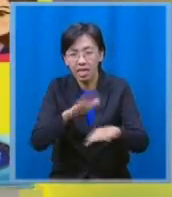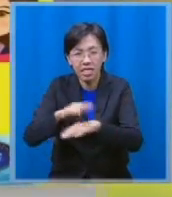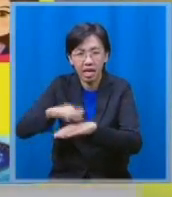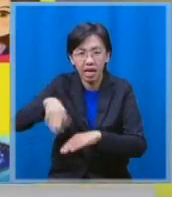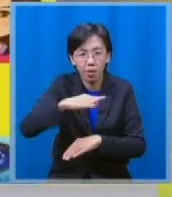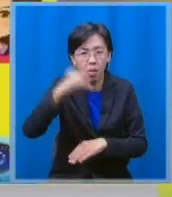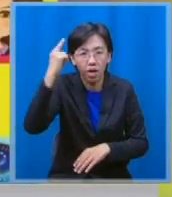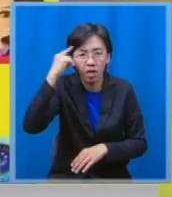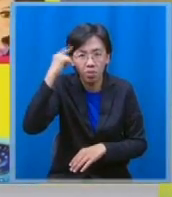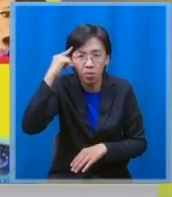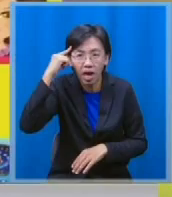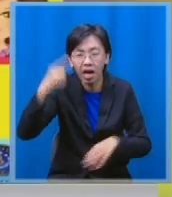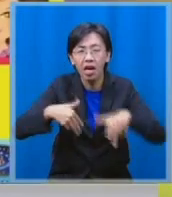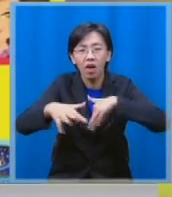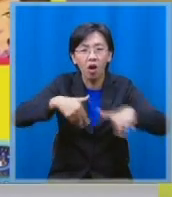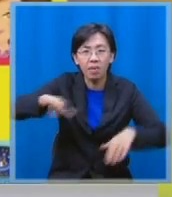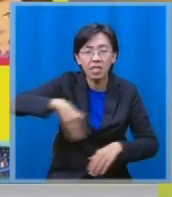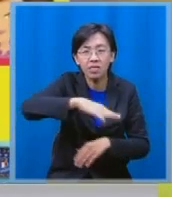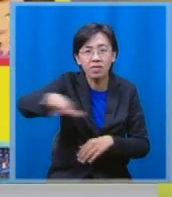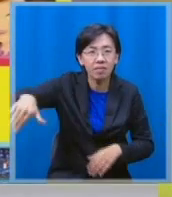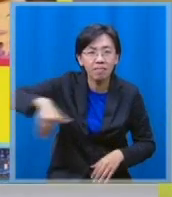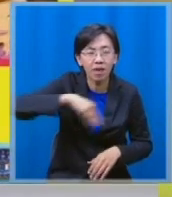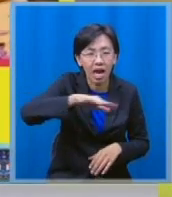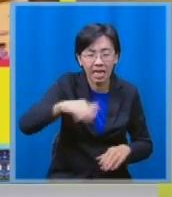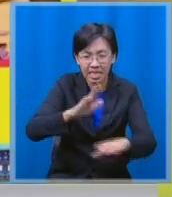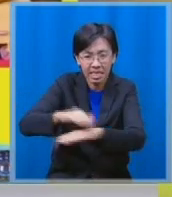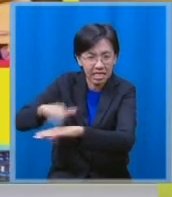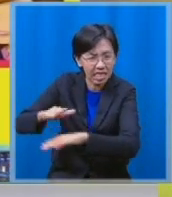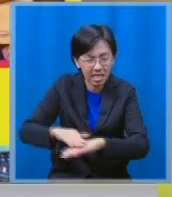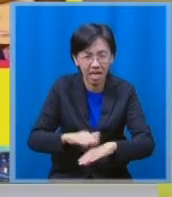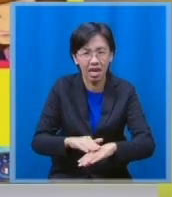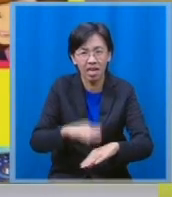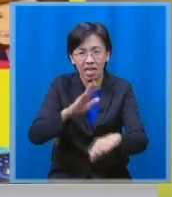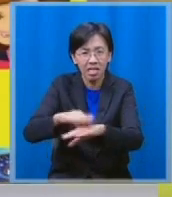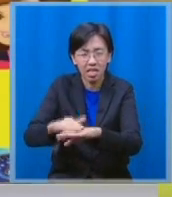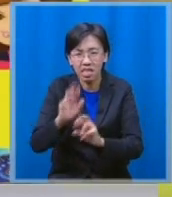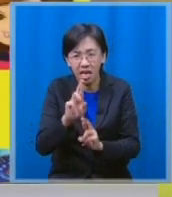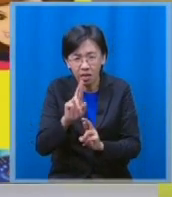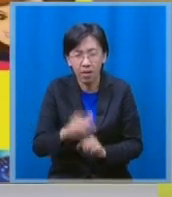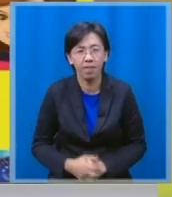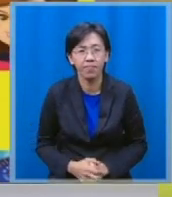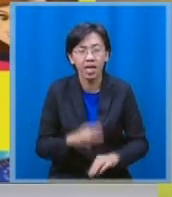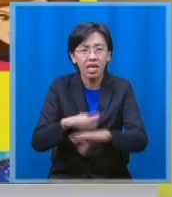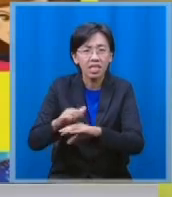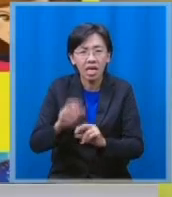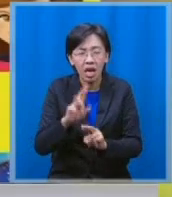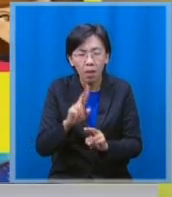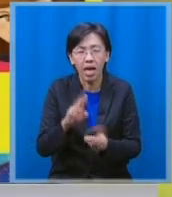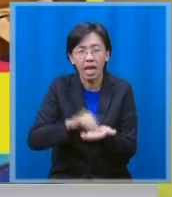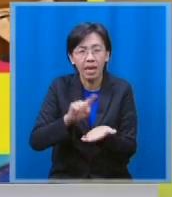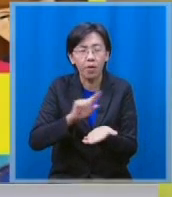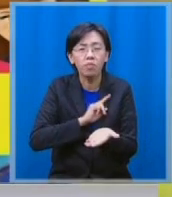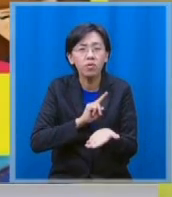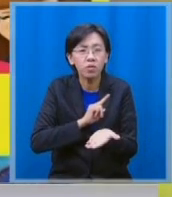รู้กับพี่น้องประชาชนค่ะเป็นการแจ้งเตือนว่าอยากจะให้เพิ่มความระมัดระวังในการเปิดเผยข้อมูลส่วน